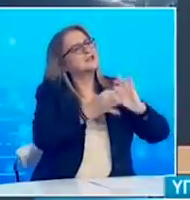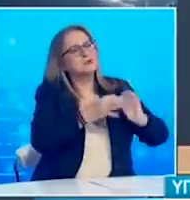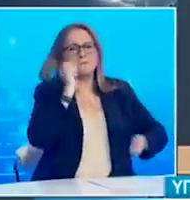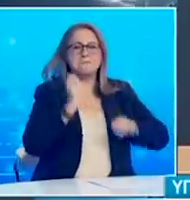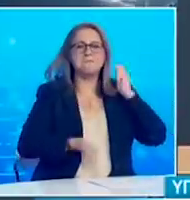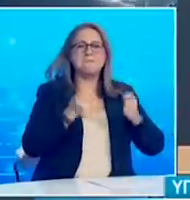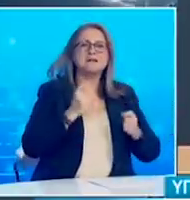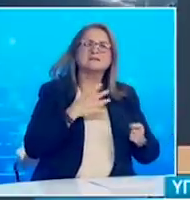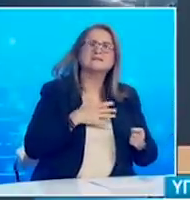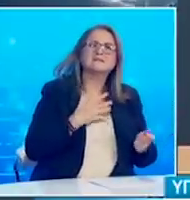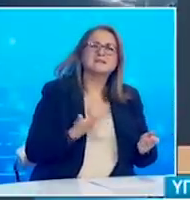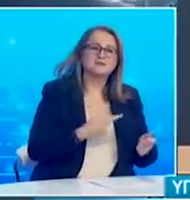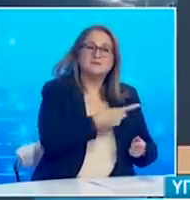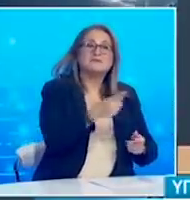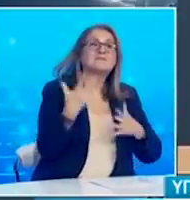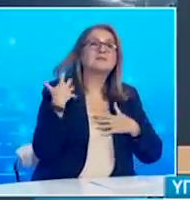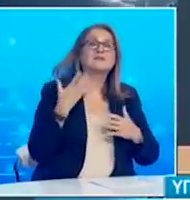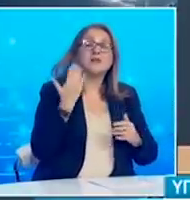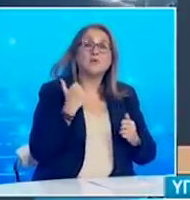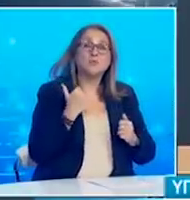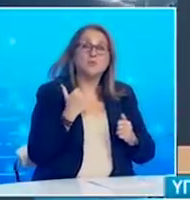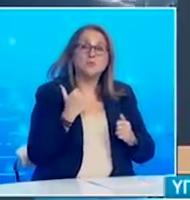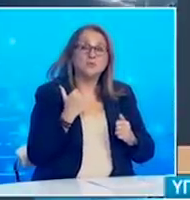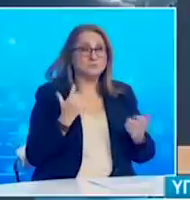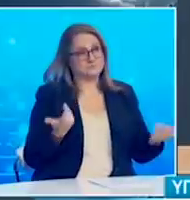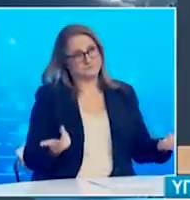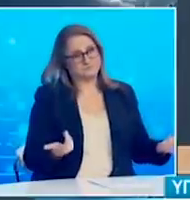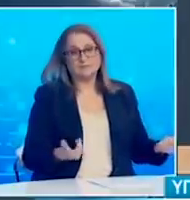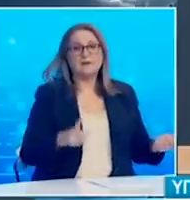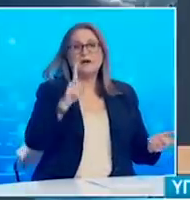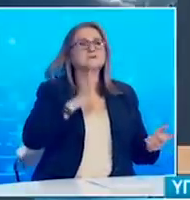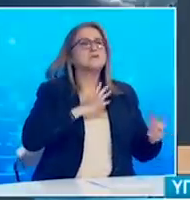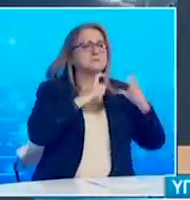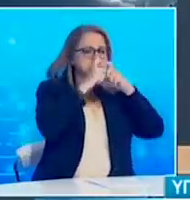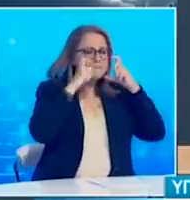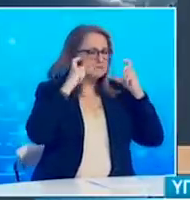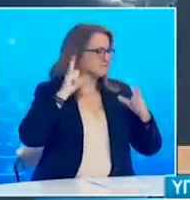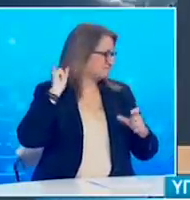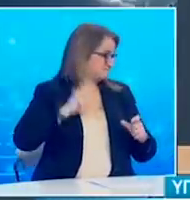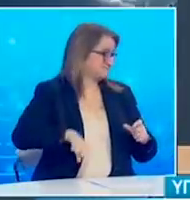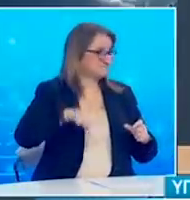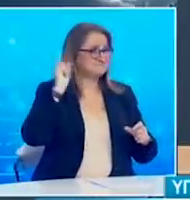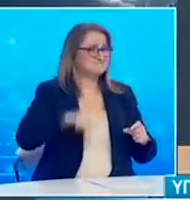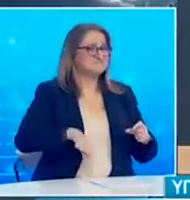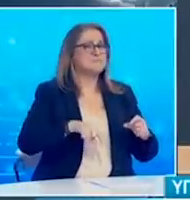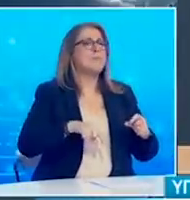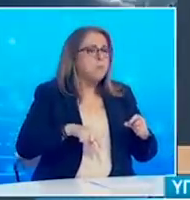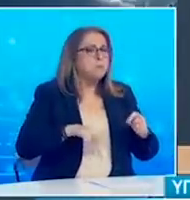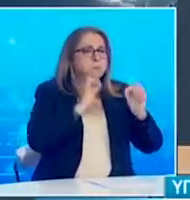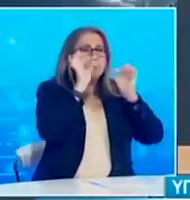ευθύνη όταν ο καθένας μπορεί να κυκλοφορεί χωρίς μάσκα ή να